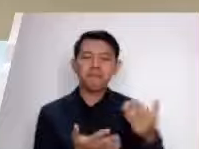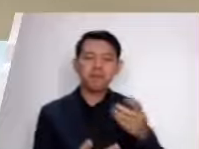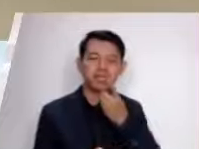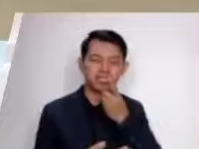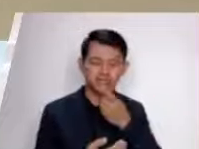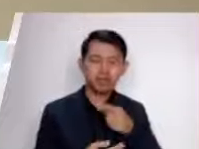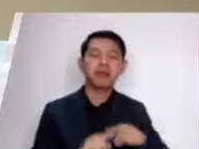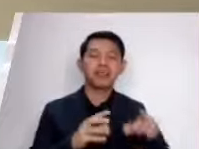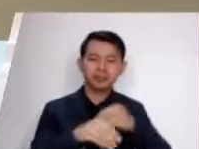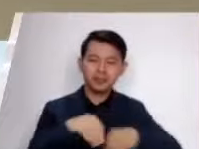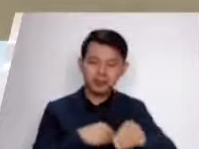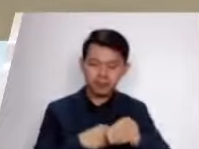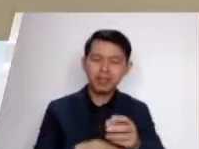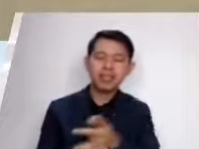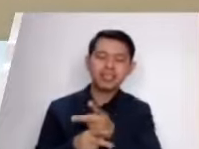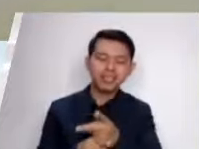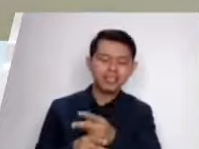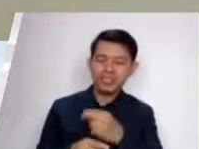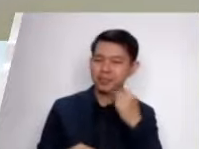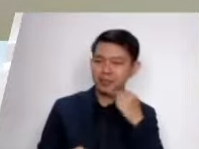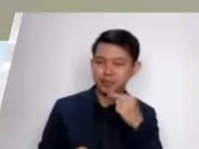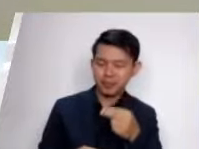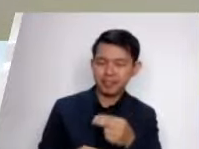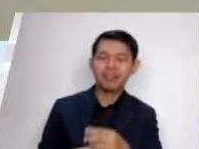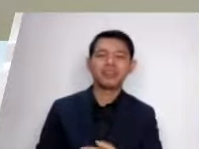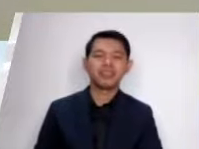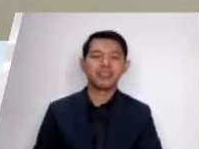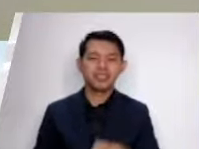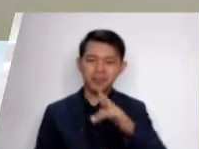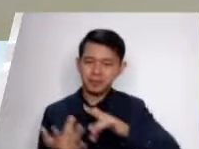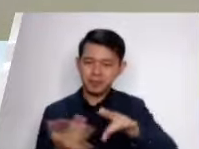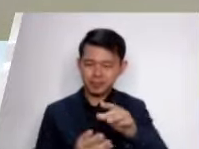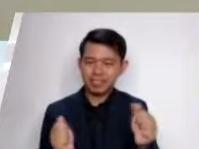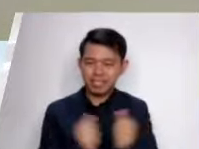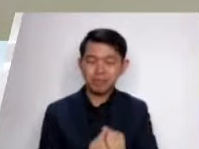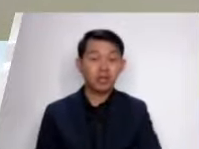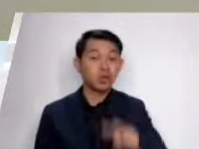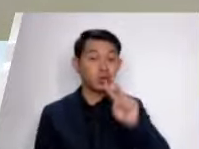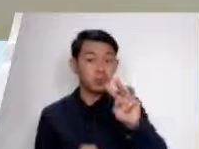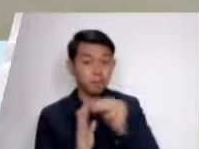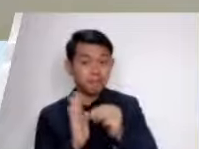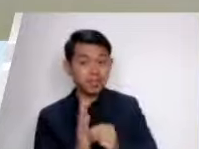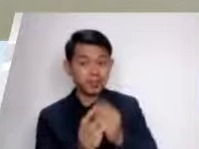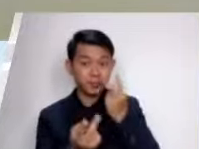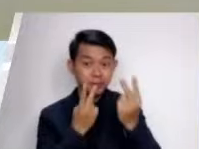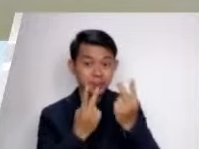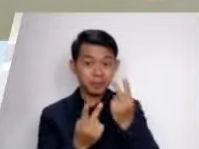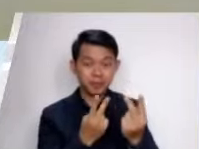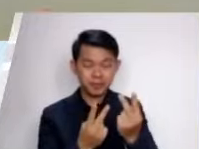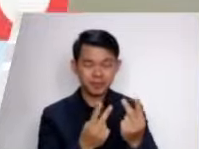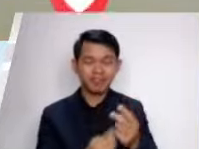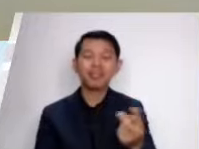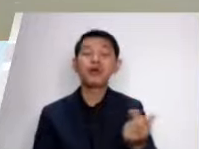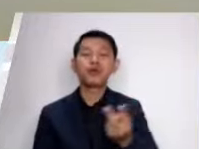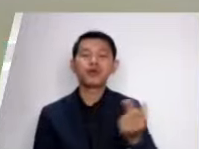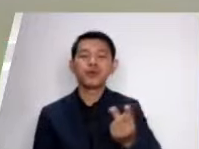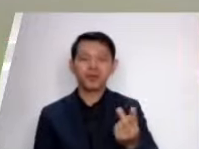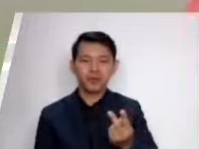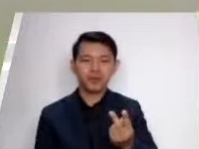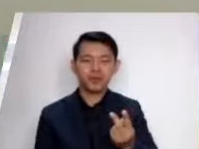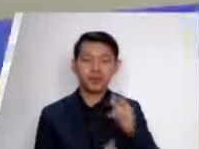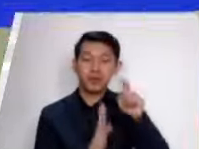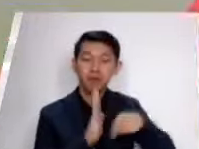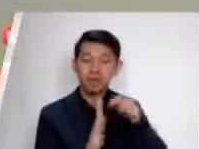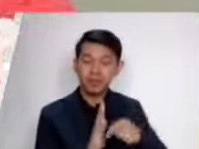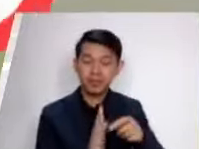hairstylist at gala body. 2 million views na po ang video na yan. Mark at Yana, ang inyong Tito Pumpkin bonding ay